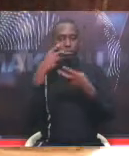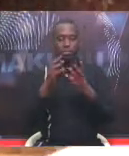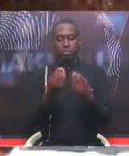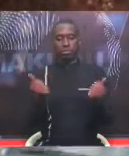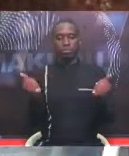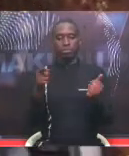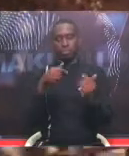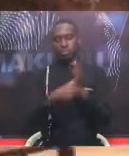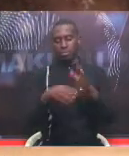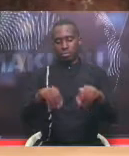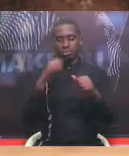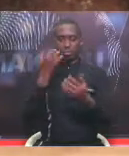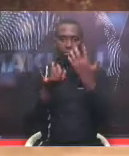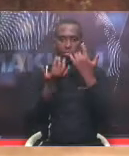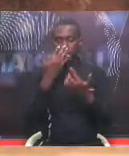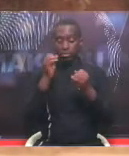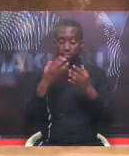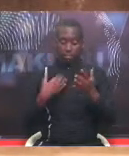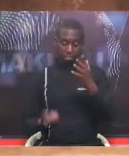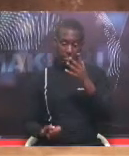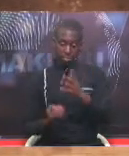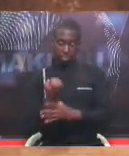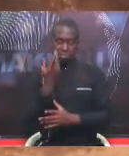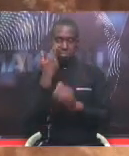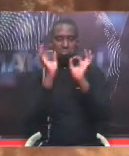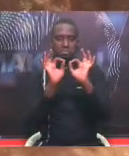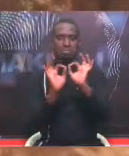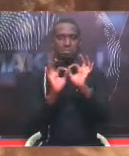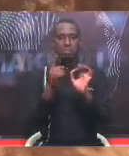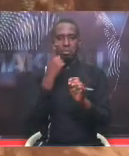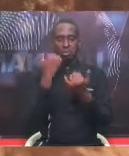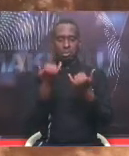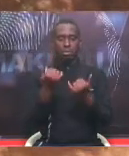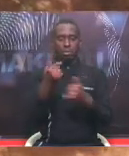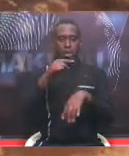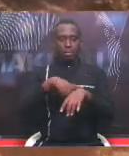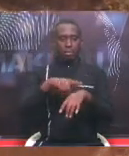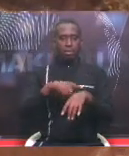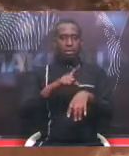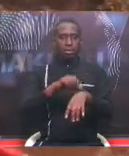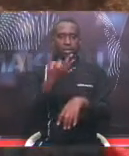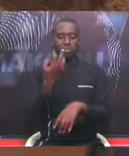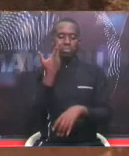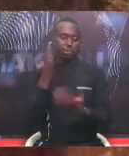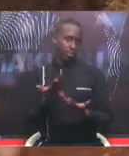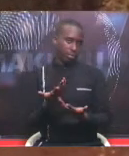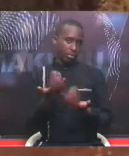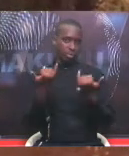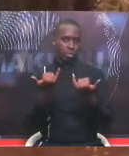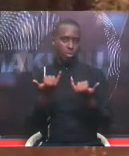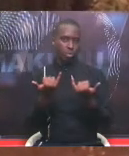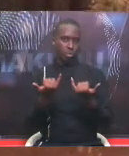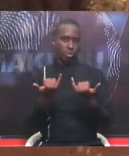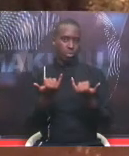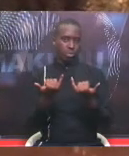rino vumbi rwose. Rya nk'ubu nimba nabyutse ndasa neza mu gitondo, reba ukuntu amasaha hano tuzatatu zigeze ndimo gusa. Ubungubu nose